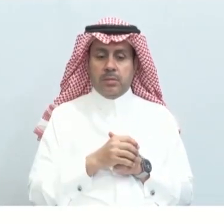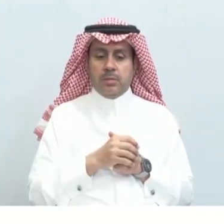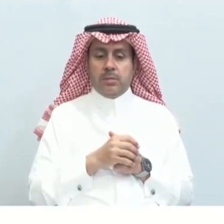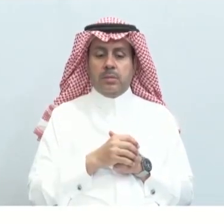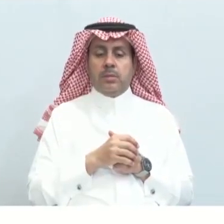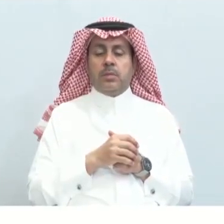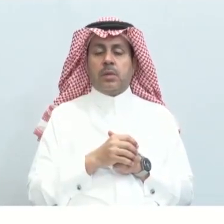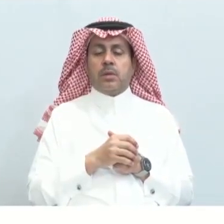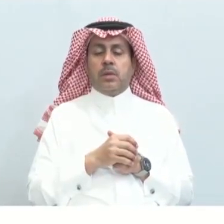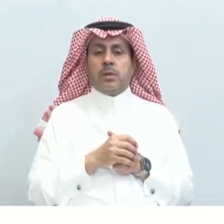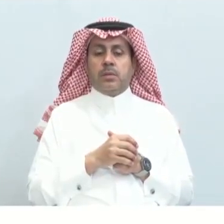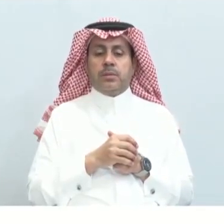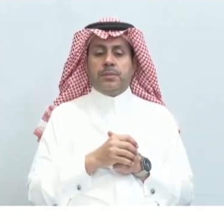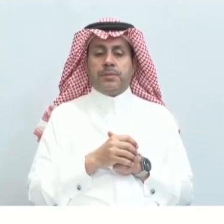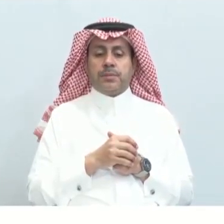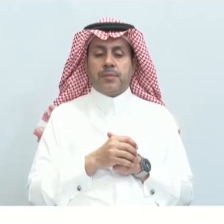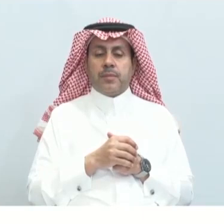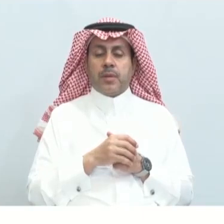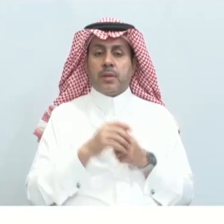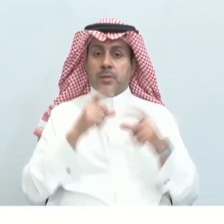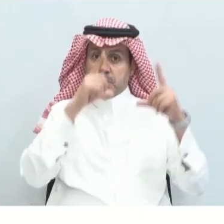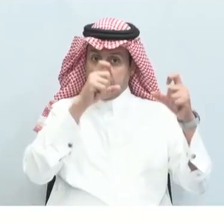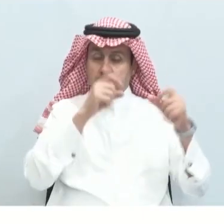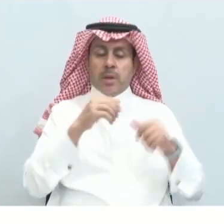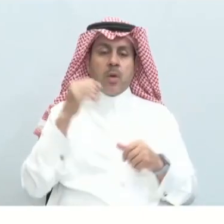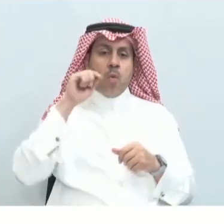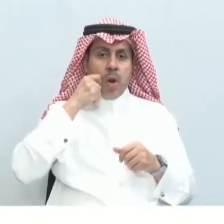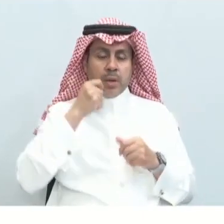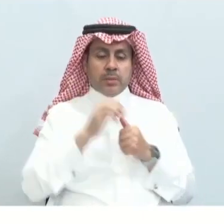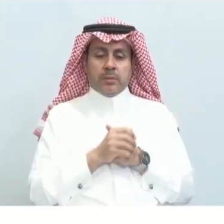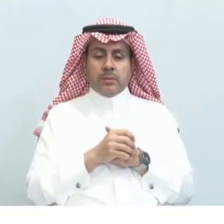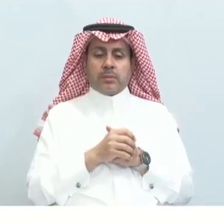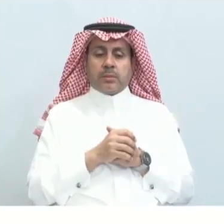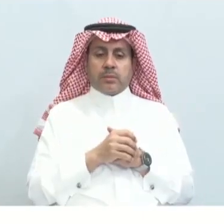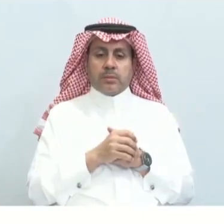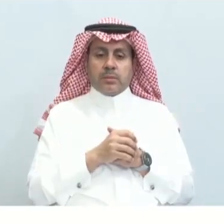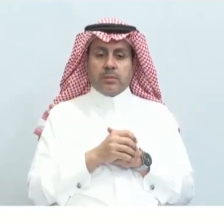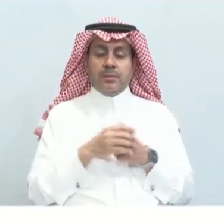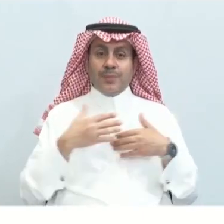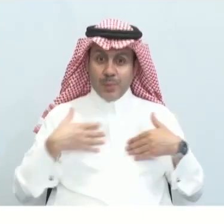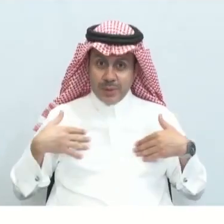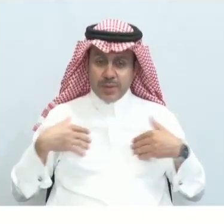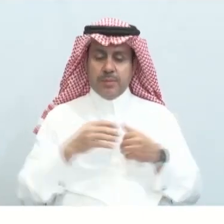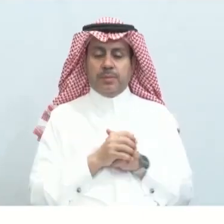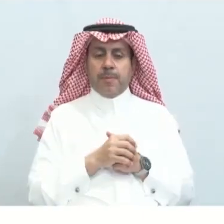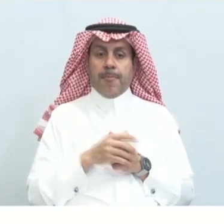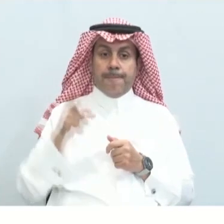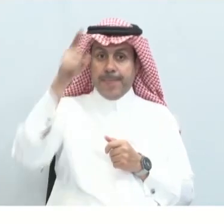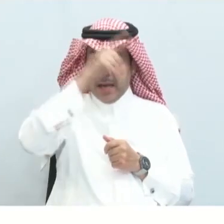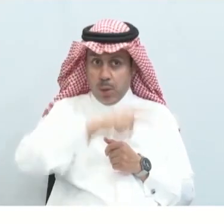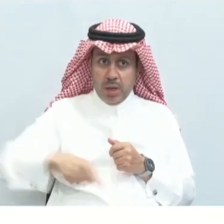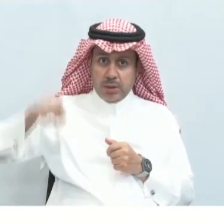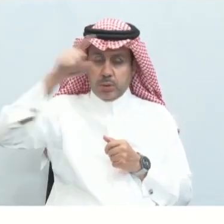دائره حولها رائع وهذا الشاب ايضا هذا الولد ما رايكم الان هو مبتسم نضع دائره